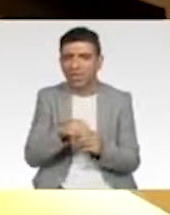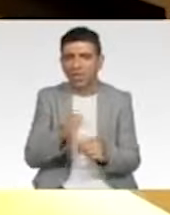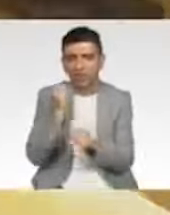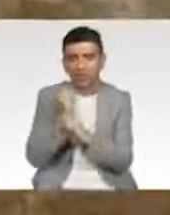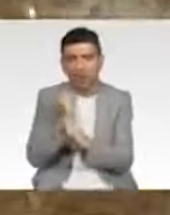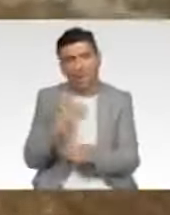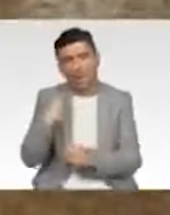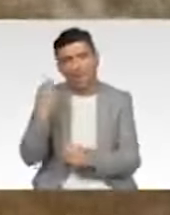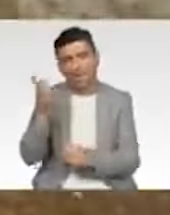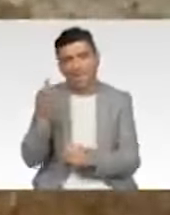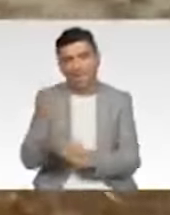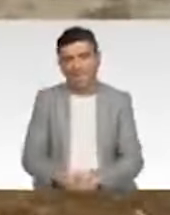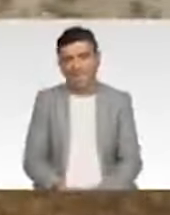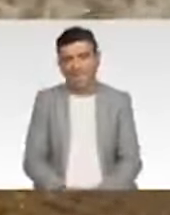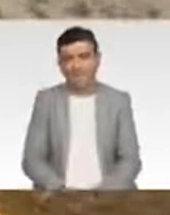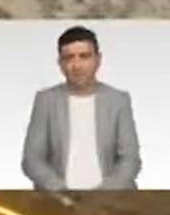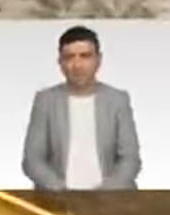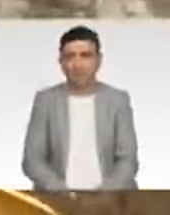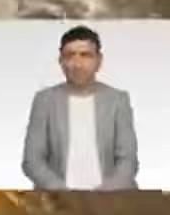depolara çekiyoruz.